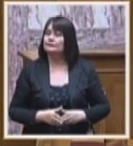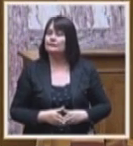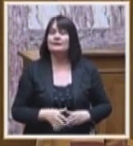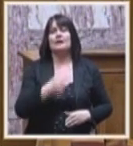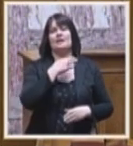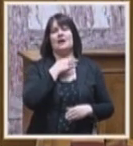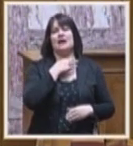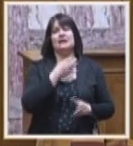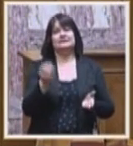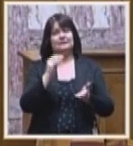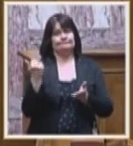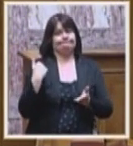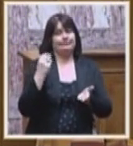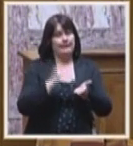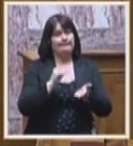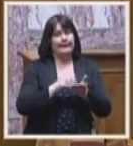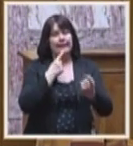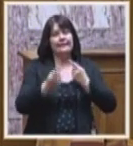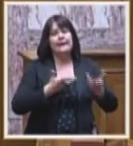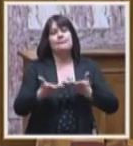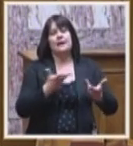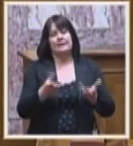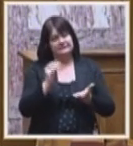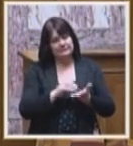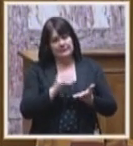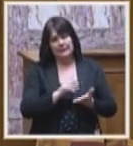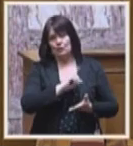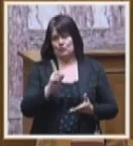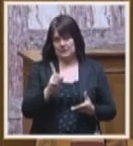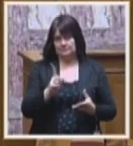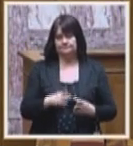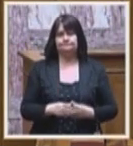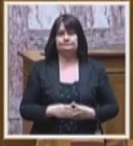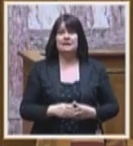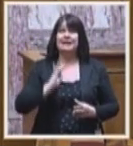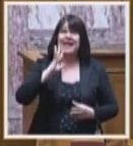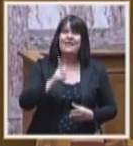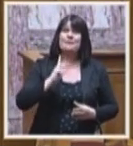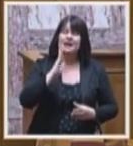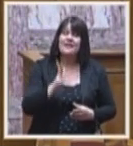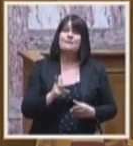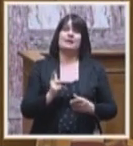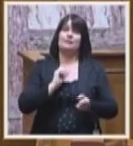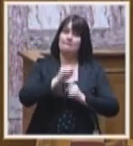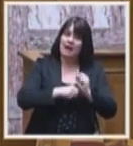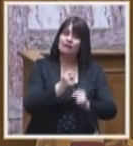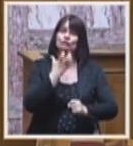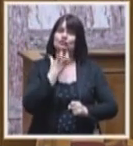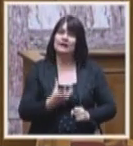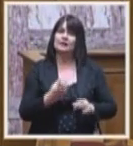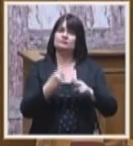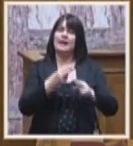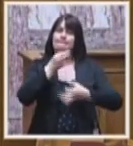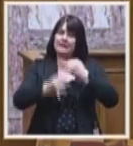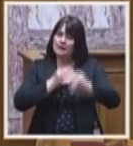περί επαναδιαπραγμάτευση, διότι αυτό το μνημόνιο το διαπραγματευόμαστε κάθε μέρα με σοβαρότητα, αξιοπιστία και